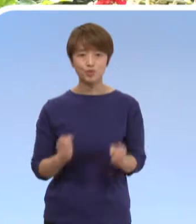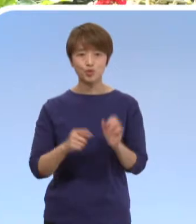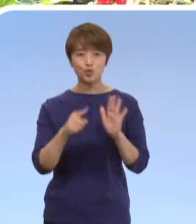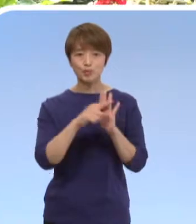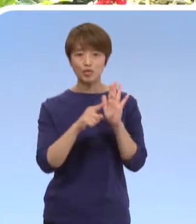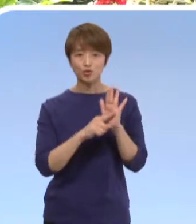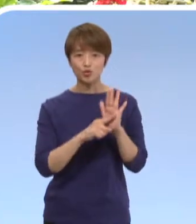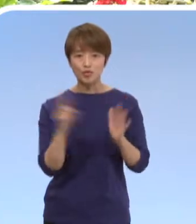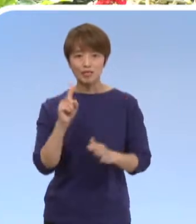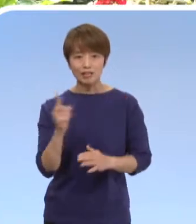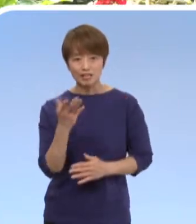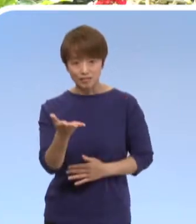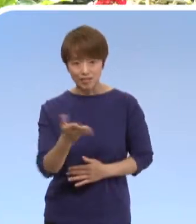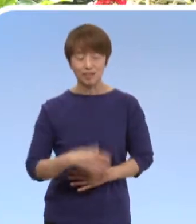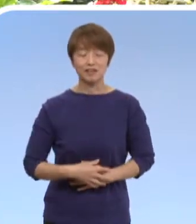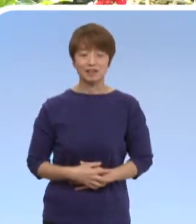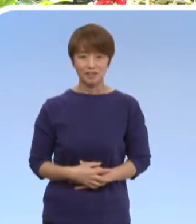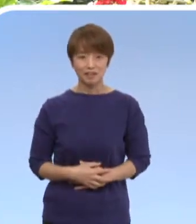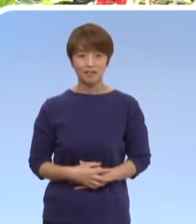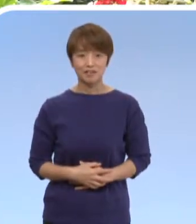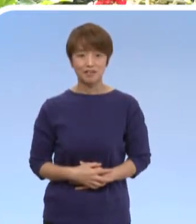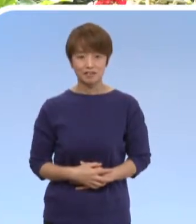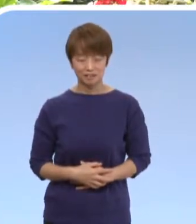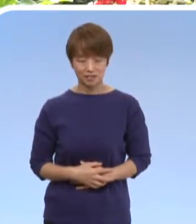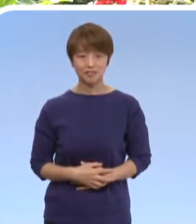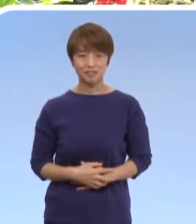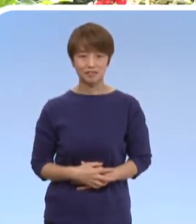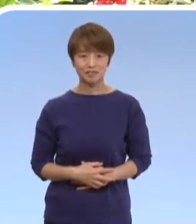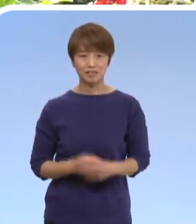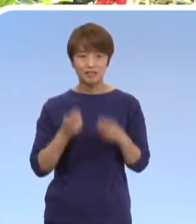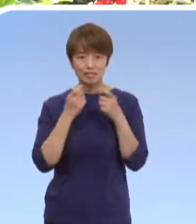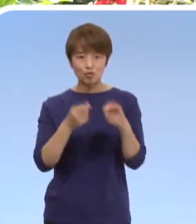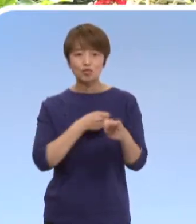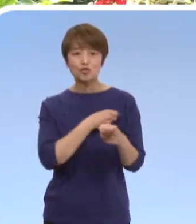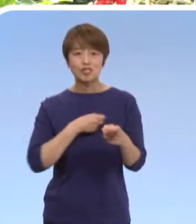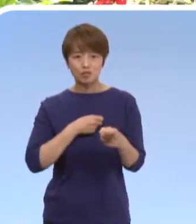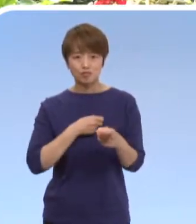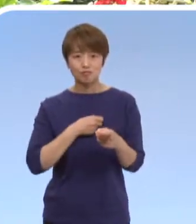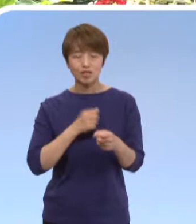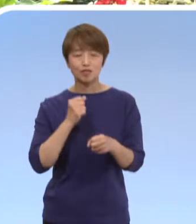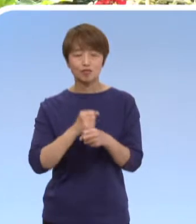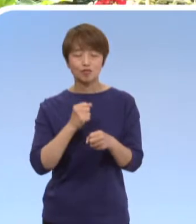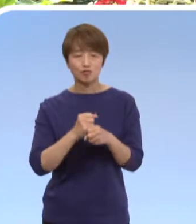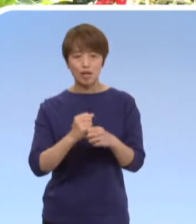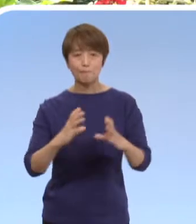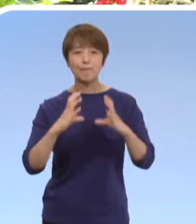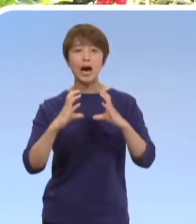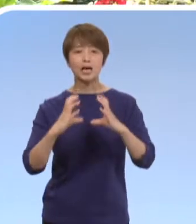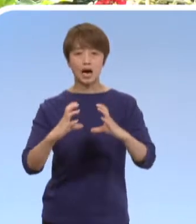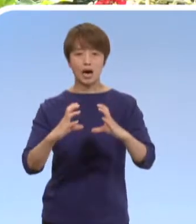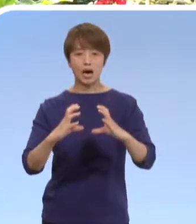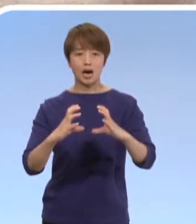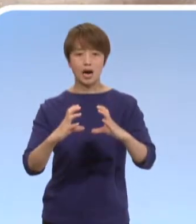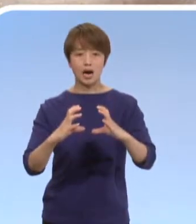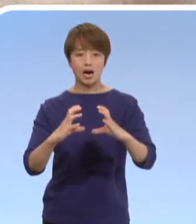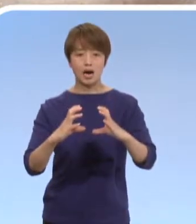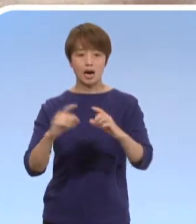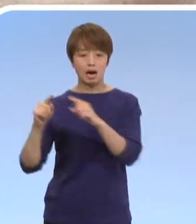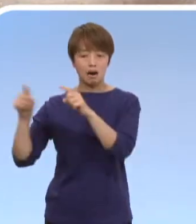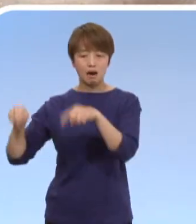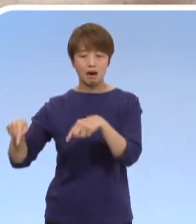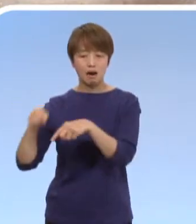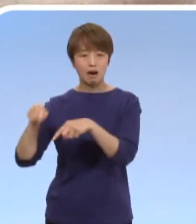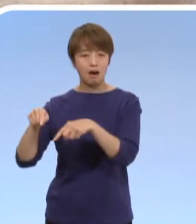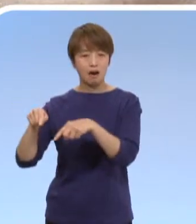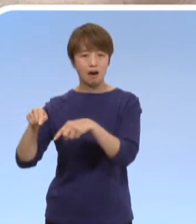すごい冬季限定メニューって イノシシのお肉を使ったイナボーバーガーといいます。イ